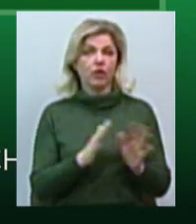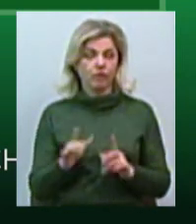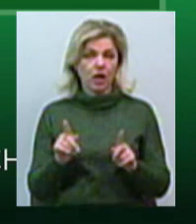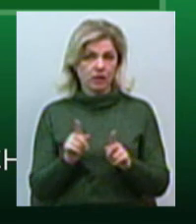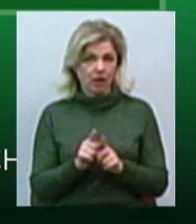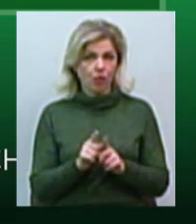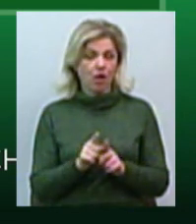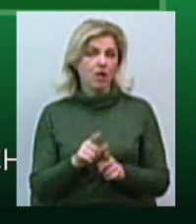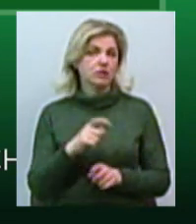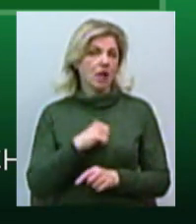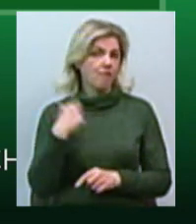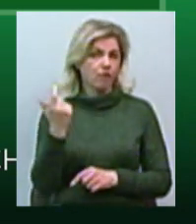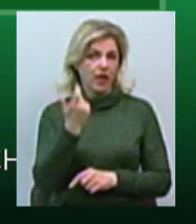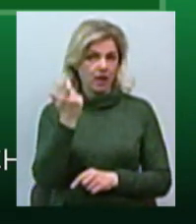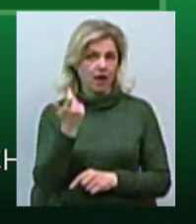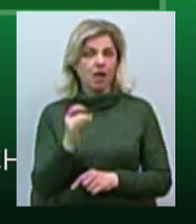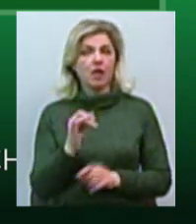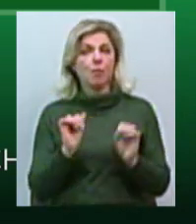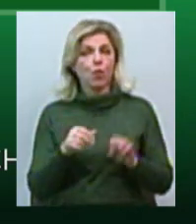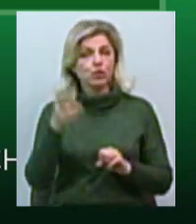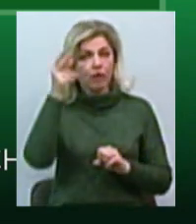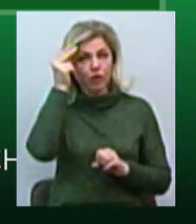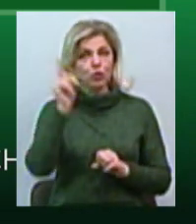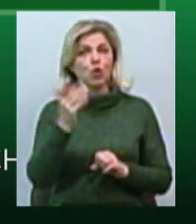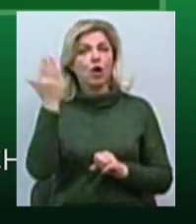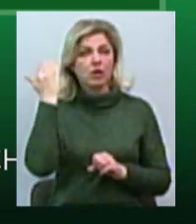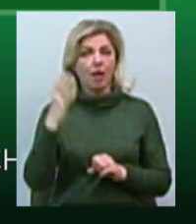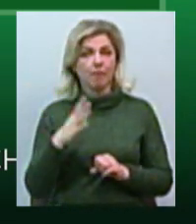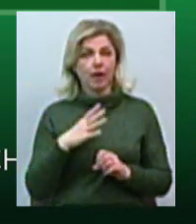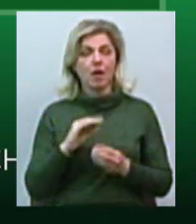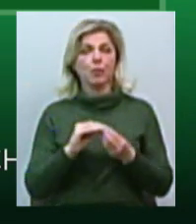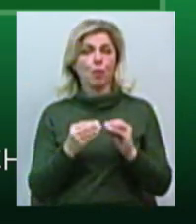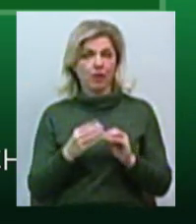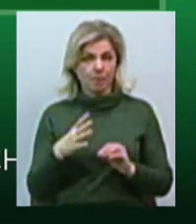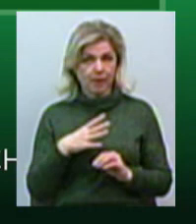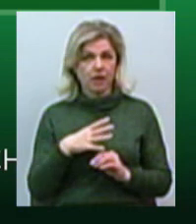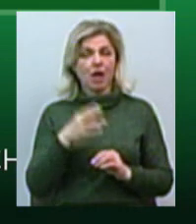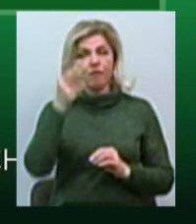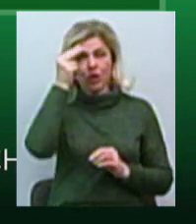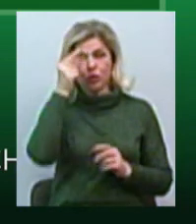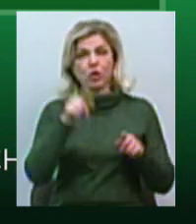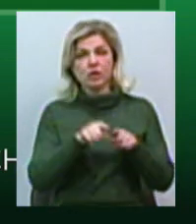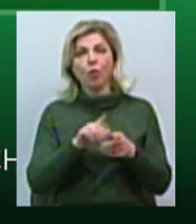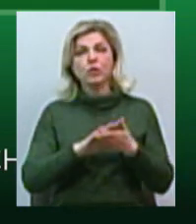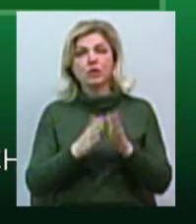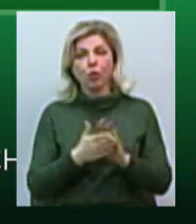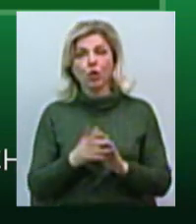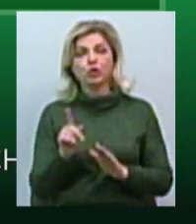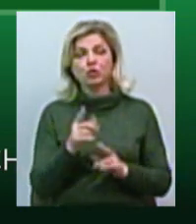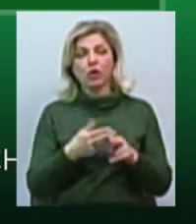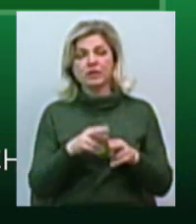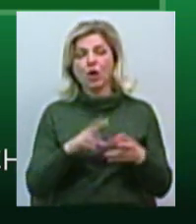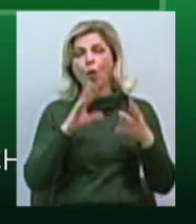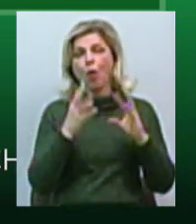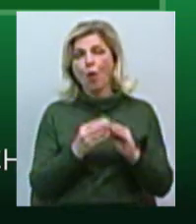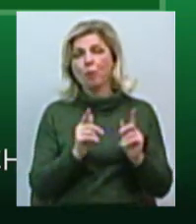свавілля. Однак слід враховувати, що раніше також існували певні такі проблеми, враховуючи ці ситуації, що ці зайві погодження, певні